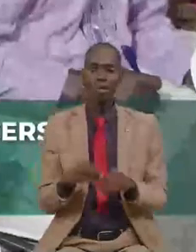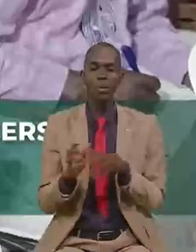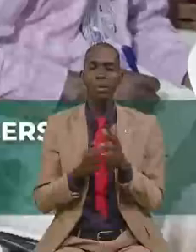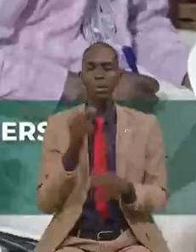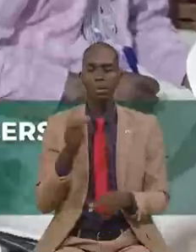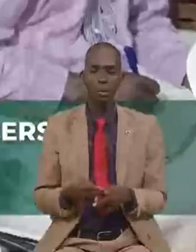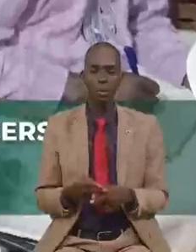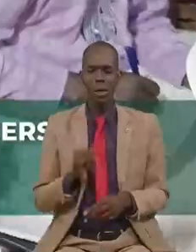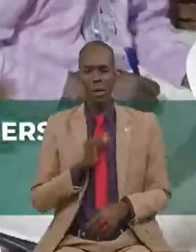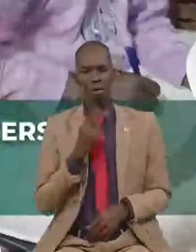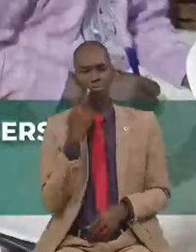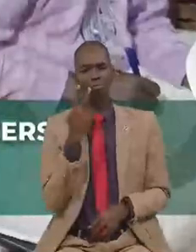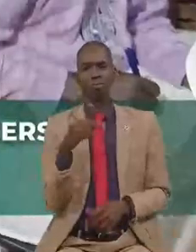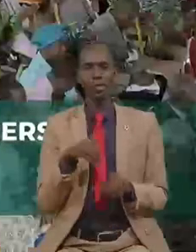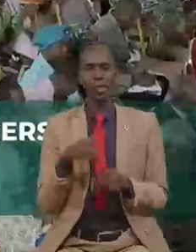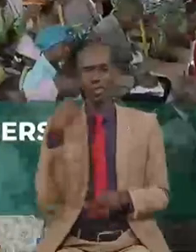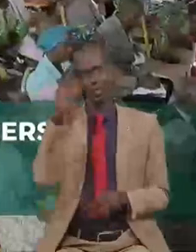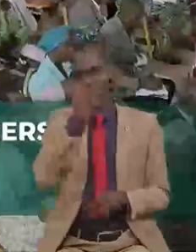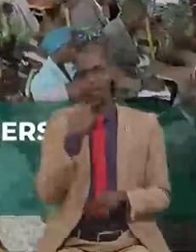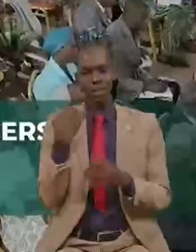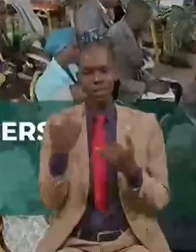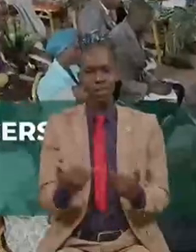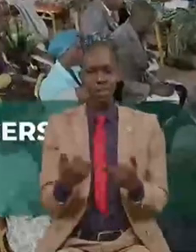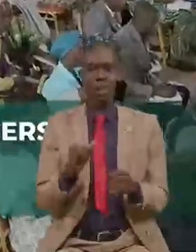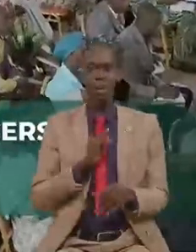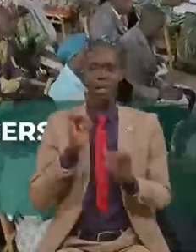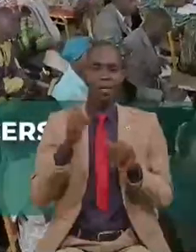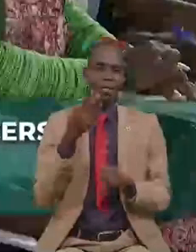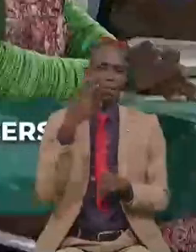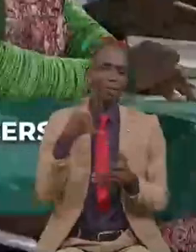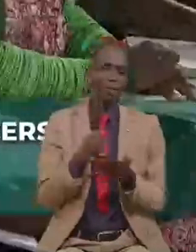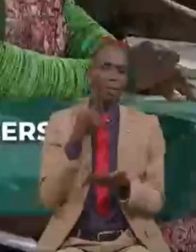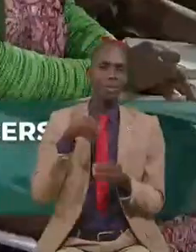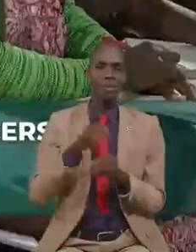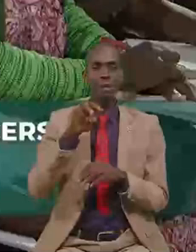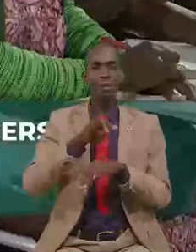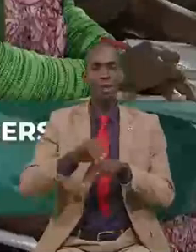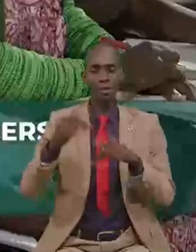le vois sur ton visage. Je le vois dans ton ministère.